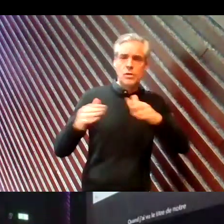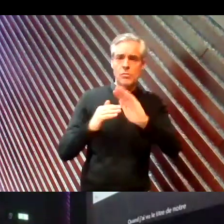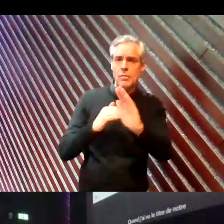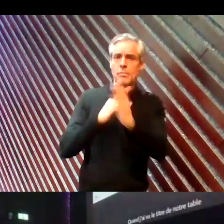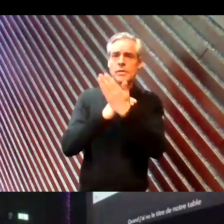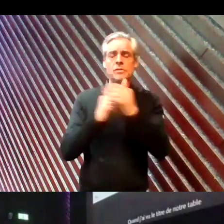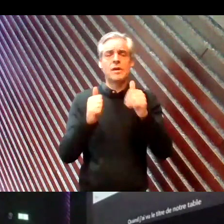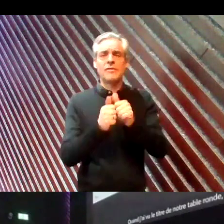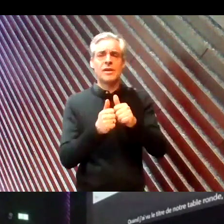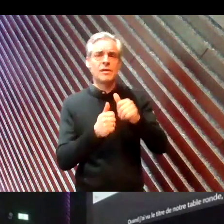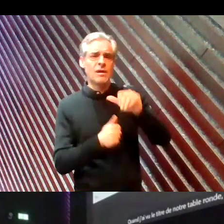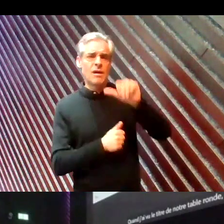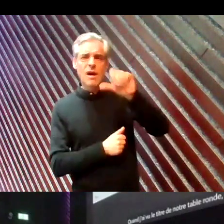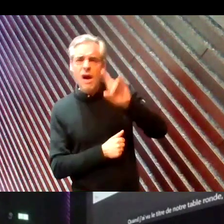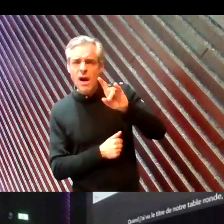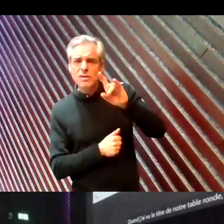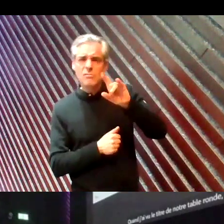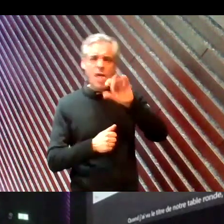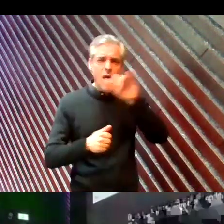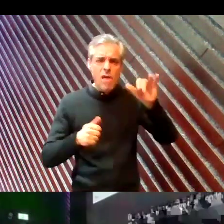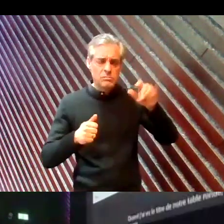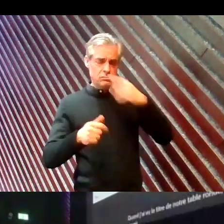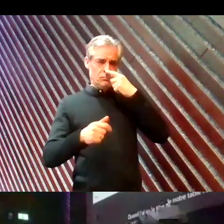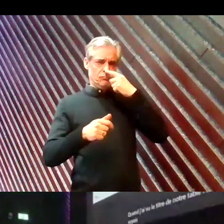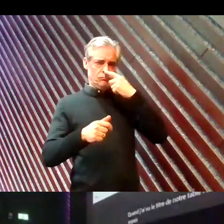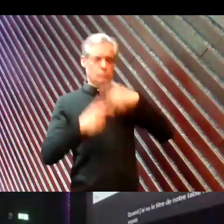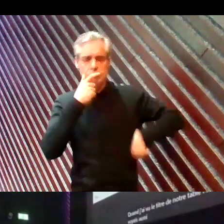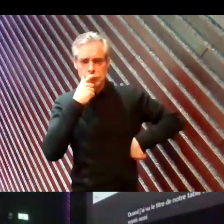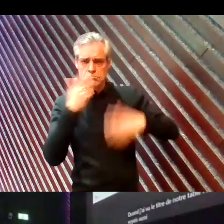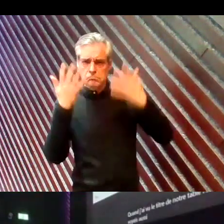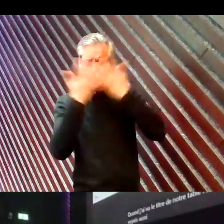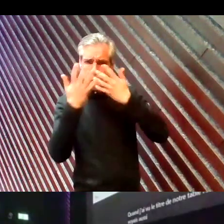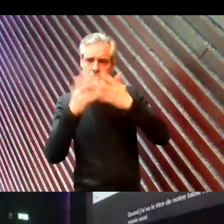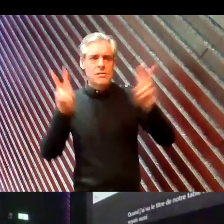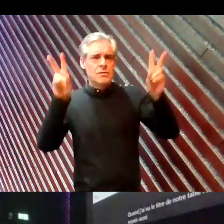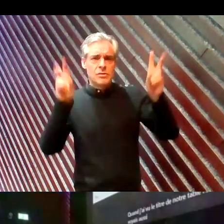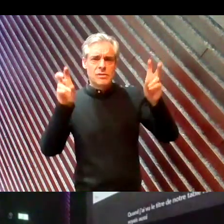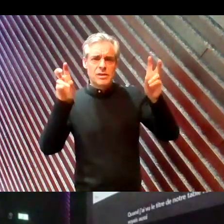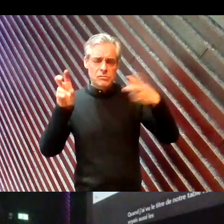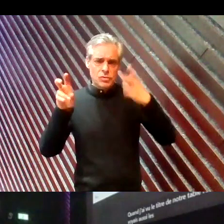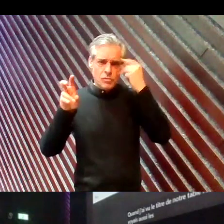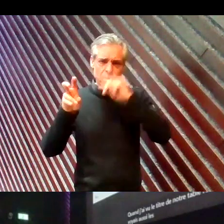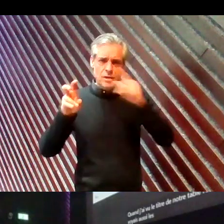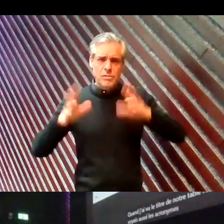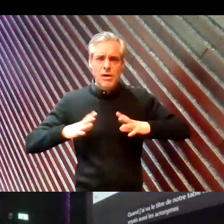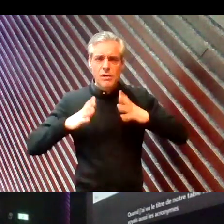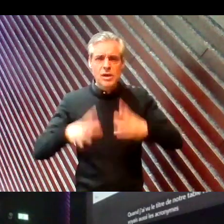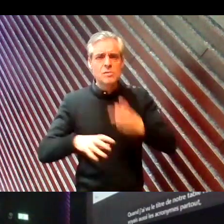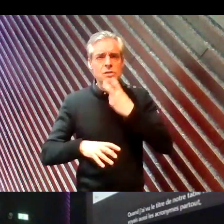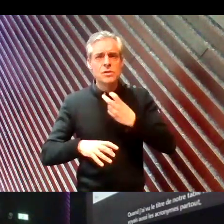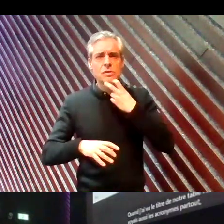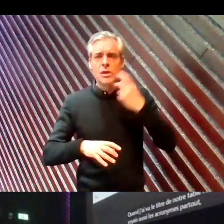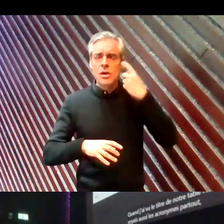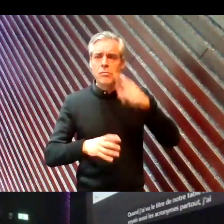avec des haches et des acronymes partout, moi j'ai dû quand même relire plusieurs fois le titre de la table ronde. L'engagement citoyen dans